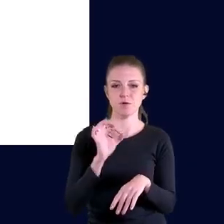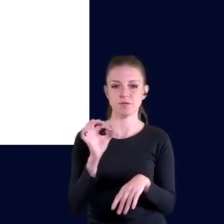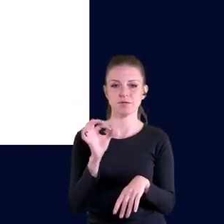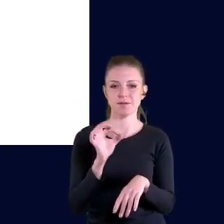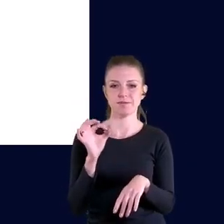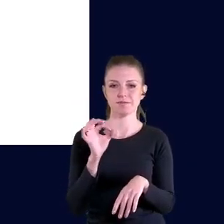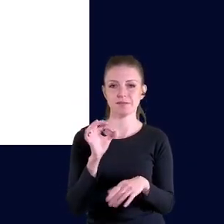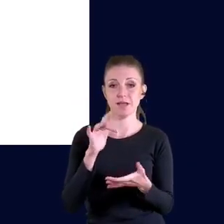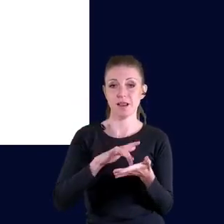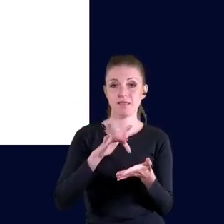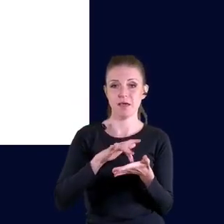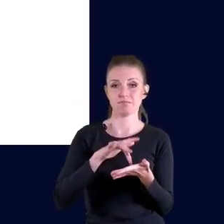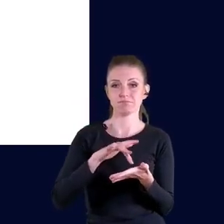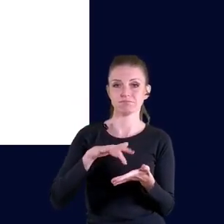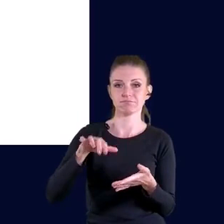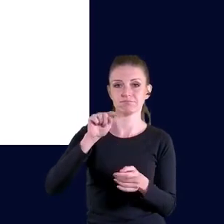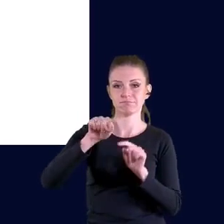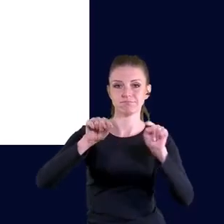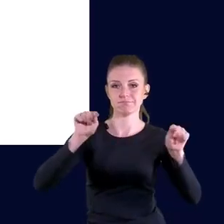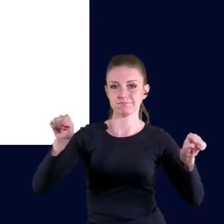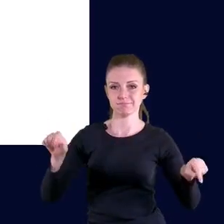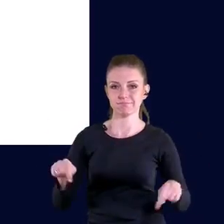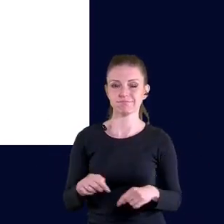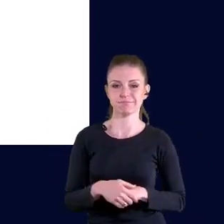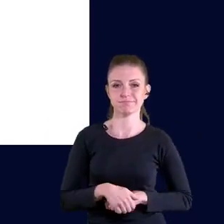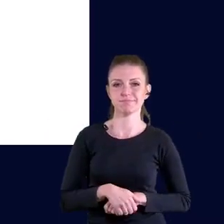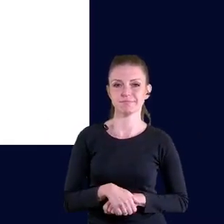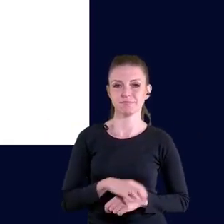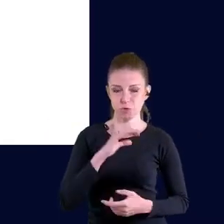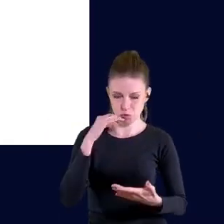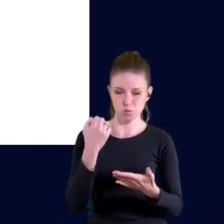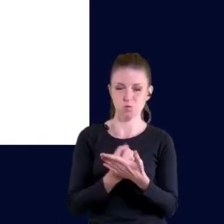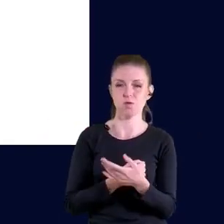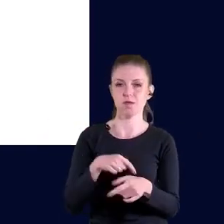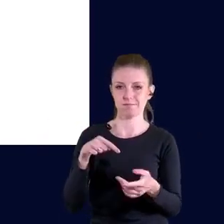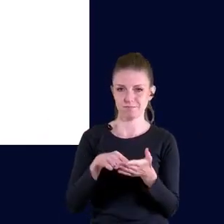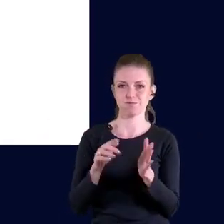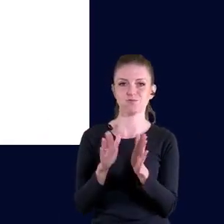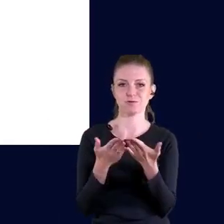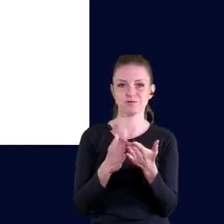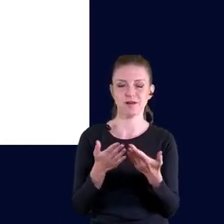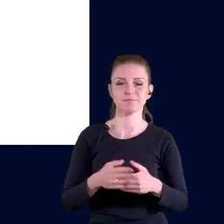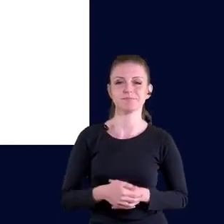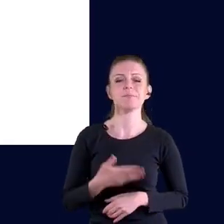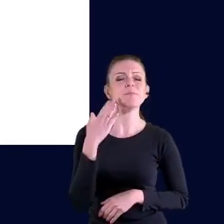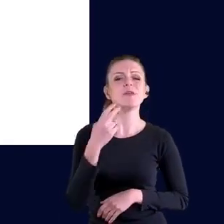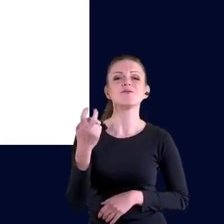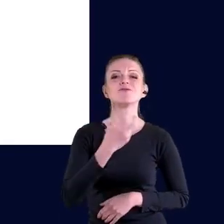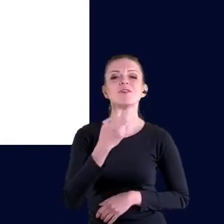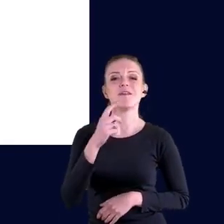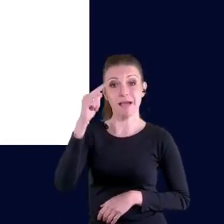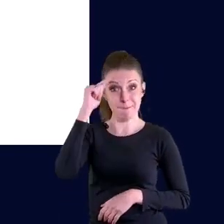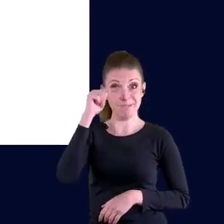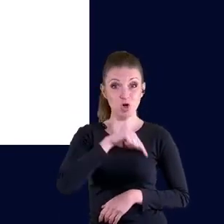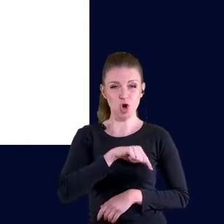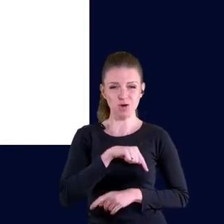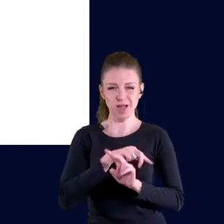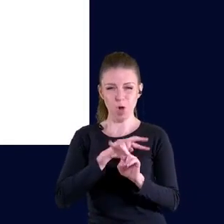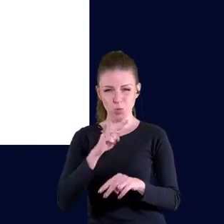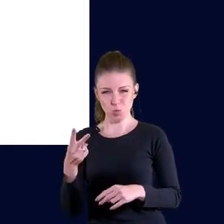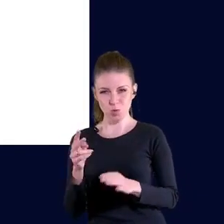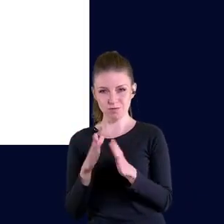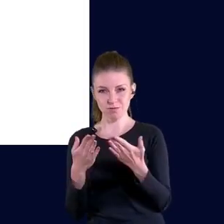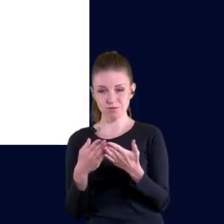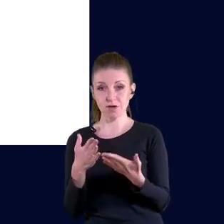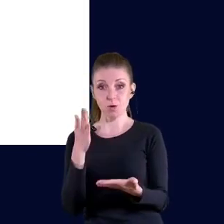49 rynku który które zidentyfikowali śmy i bardzo ciekawe jest też to że psychologia proszę państwa